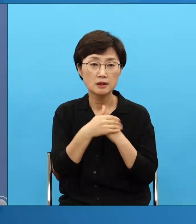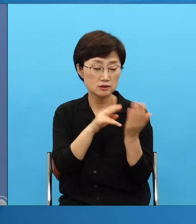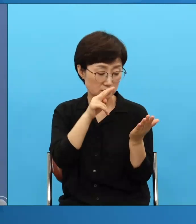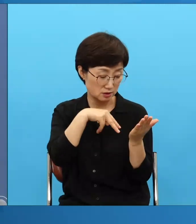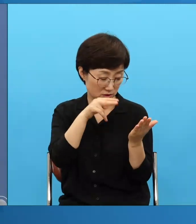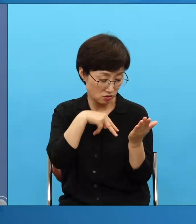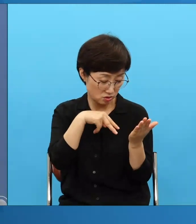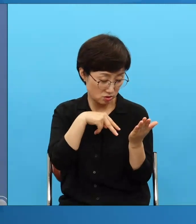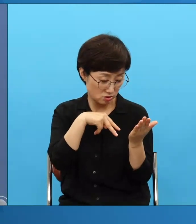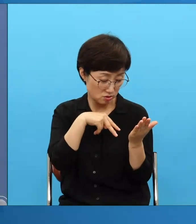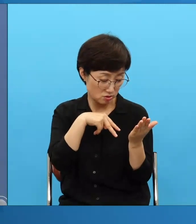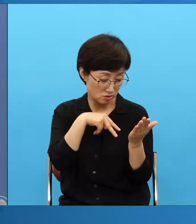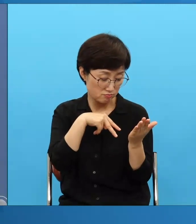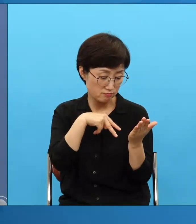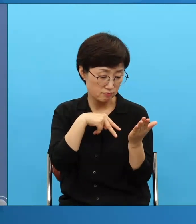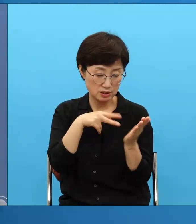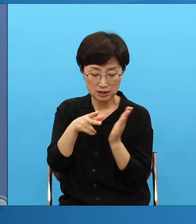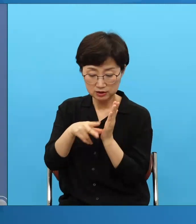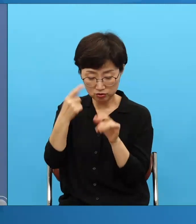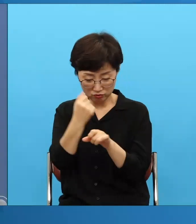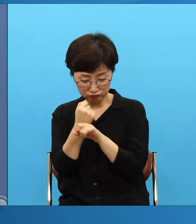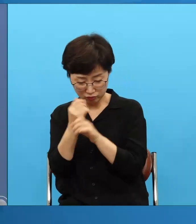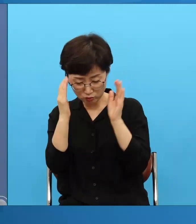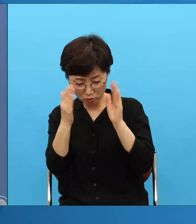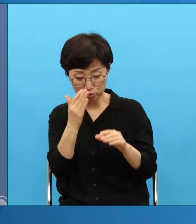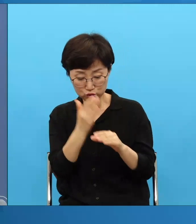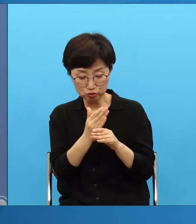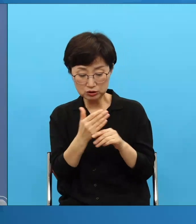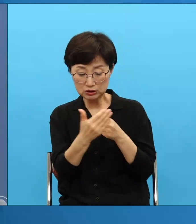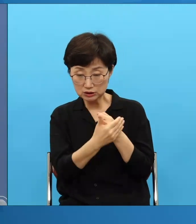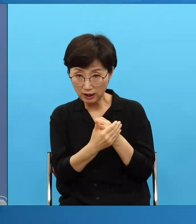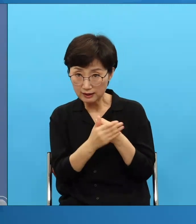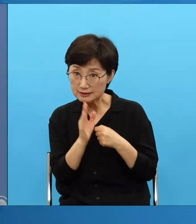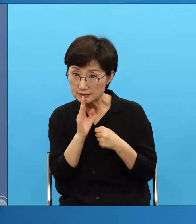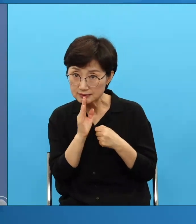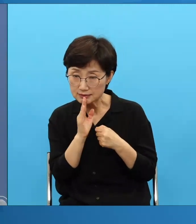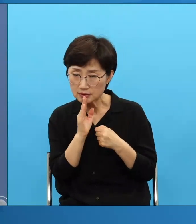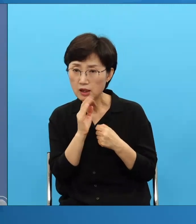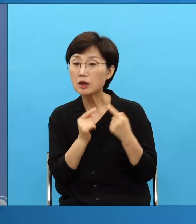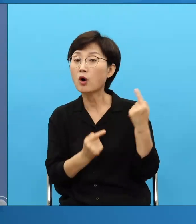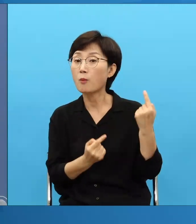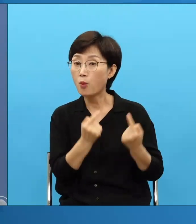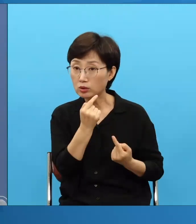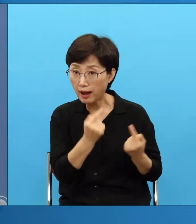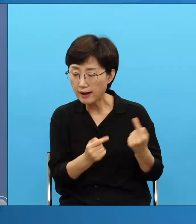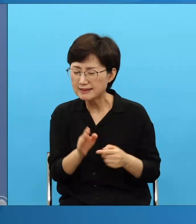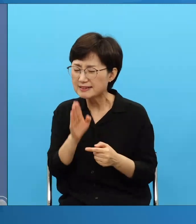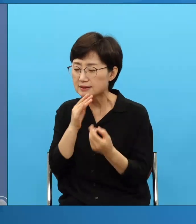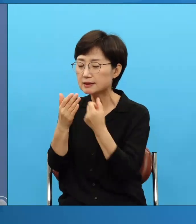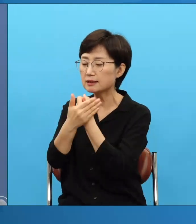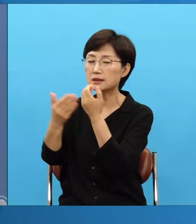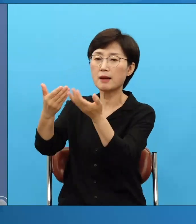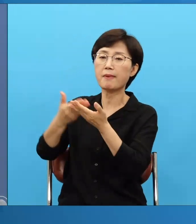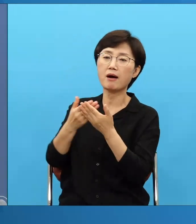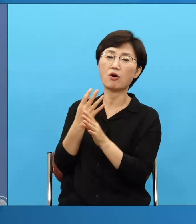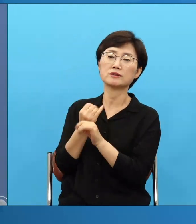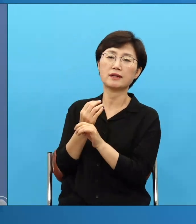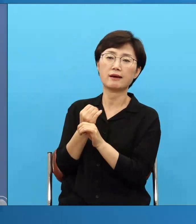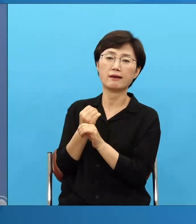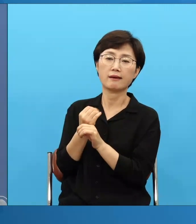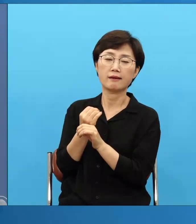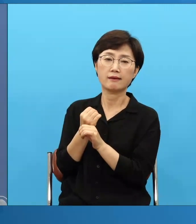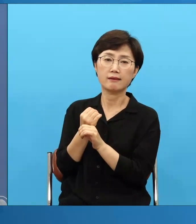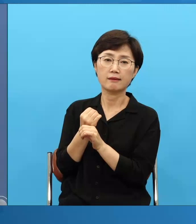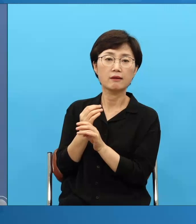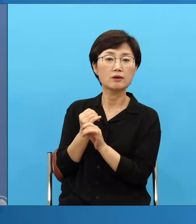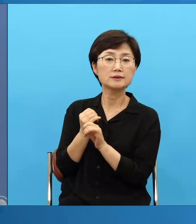보고 자료 연구하다가 받는 것도 있지만은 아닙니다. 진짜 하나님의 역사는 언제 받는 줄 압니까? Do you know when they receive true grace?